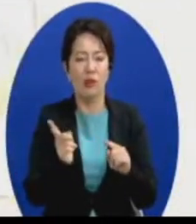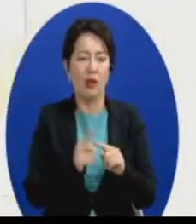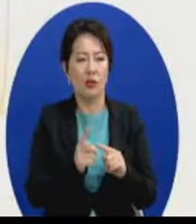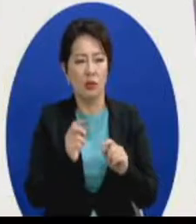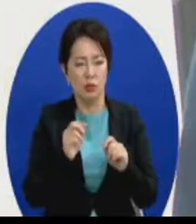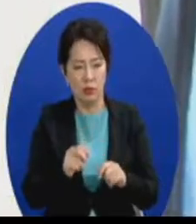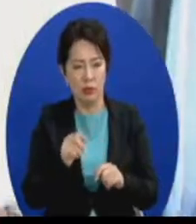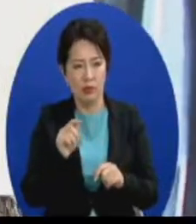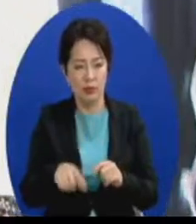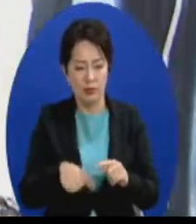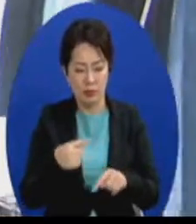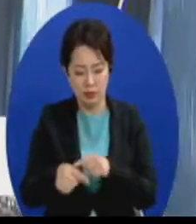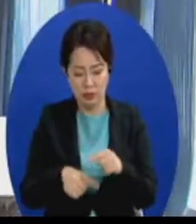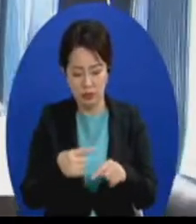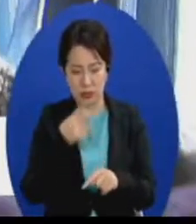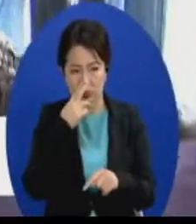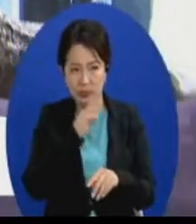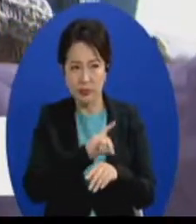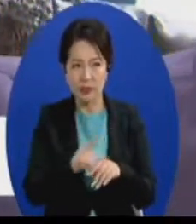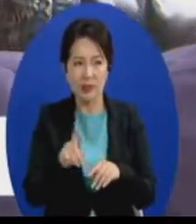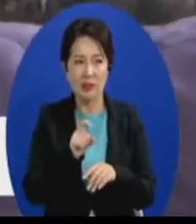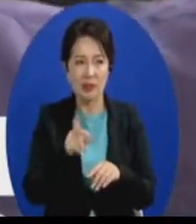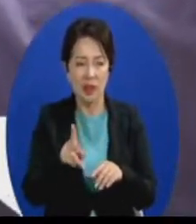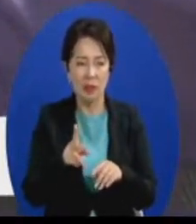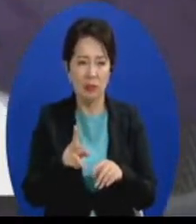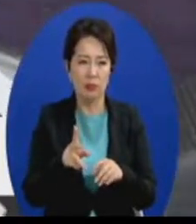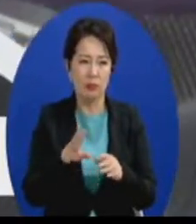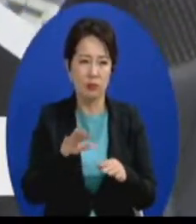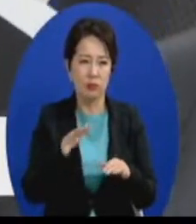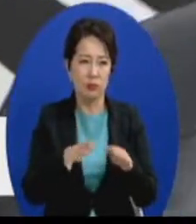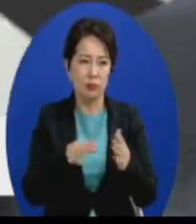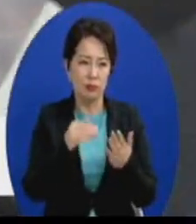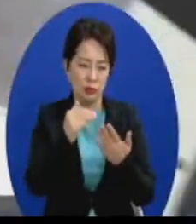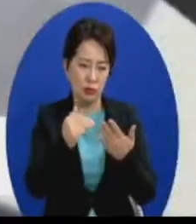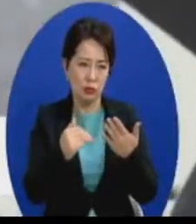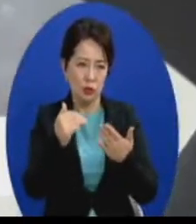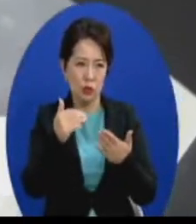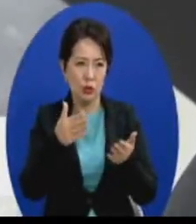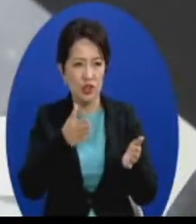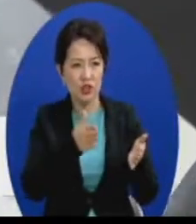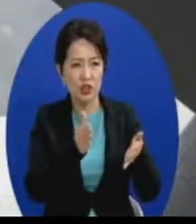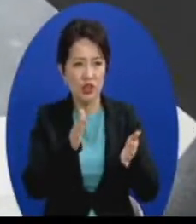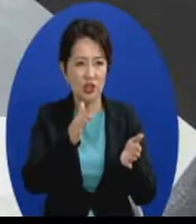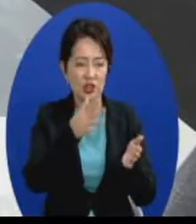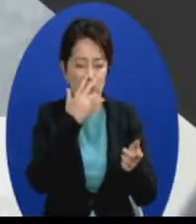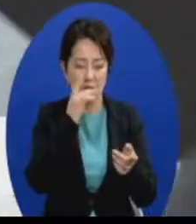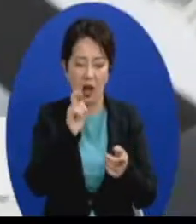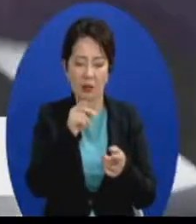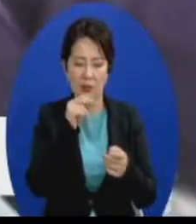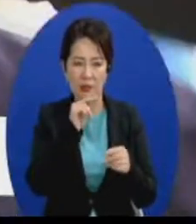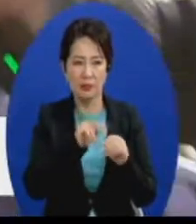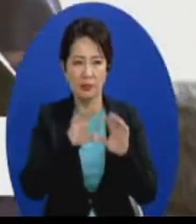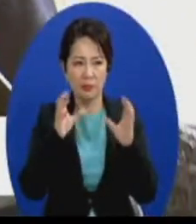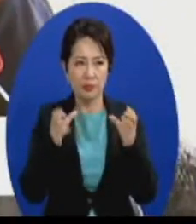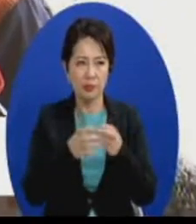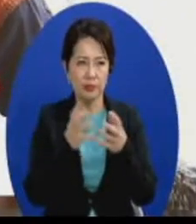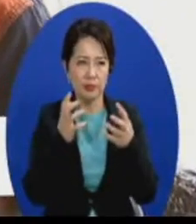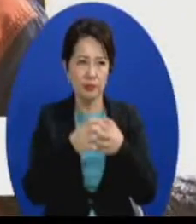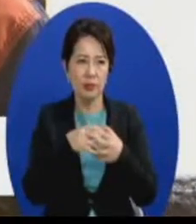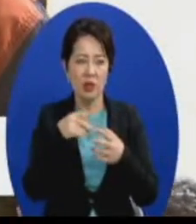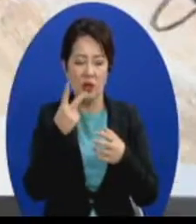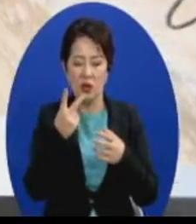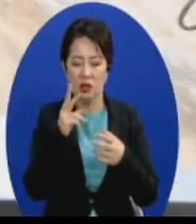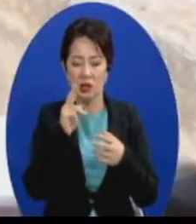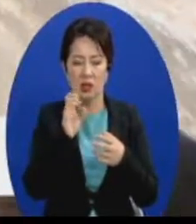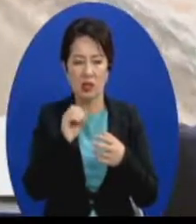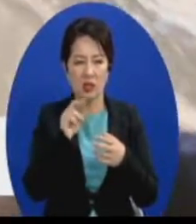Одоо энэ тохиромжтой замыг замын төвшин хэмжээнд чичиг хэмжээтэй тогтворж байгаа. Одоо энэ болохоор ерөнхий бүлт энэ 22